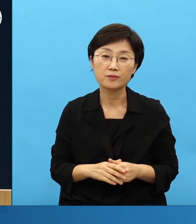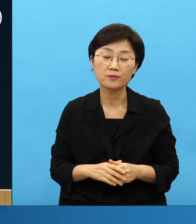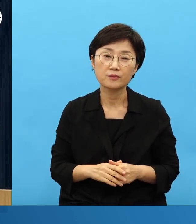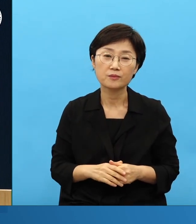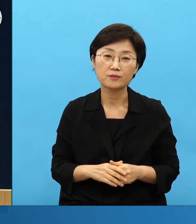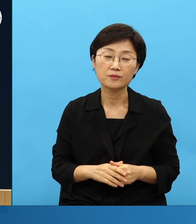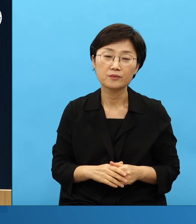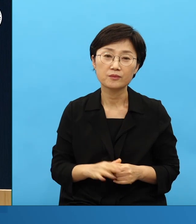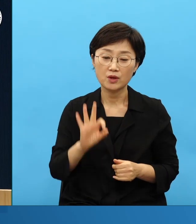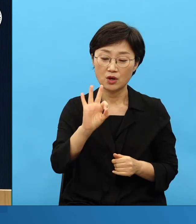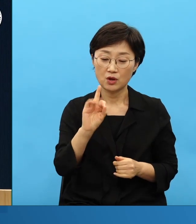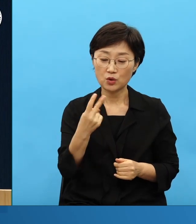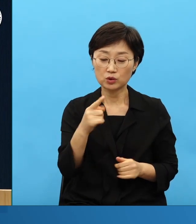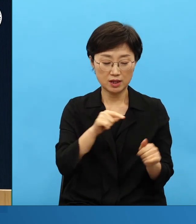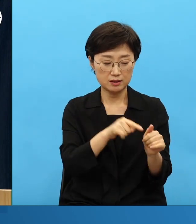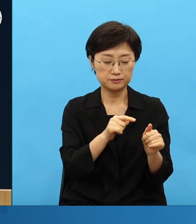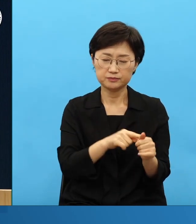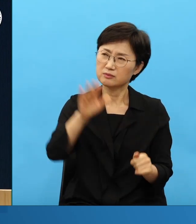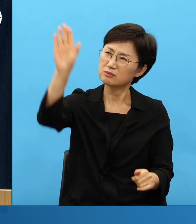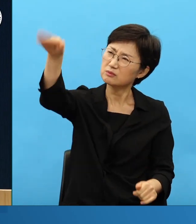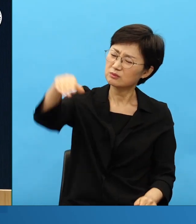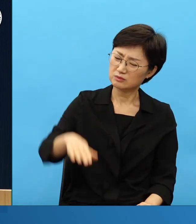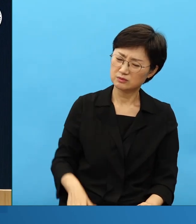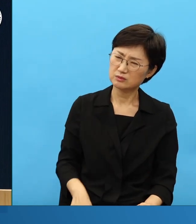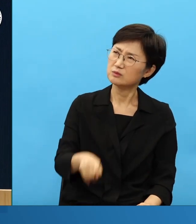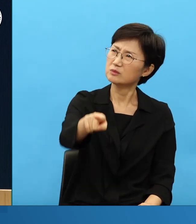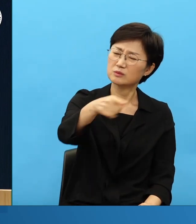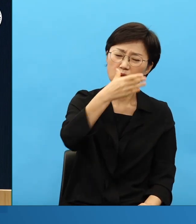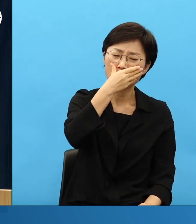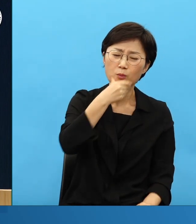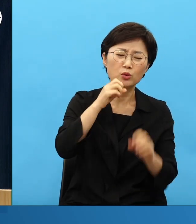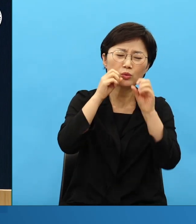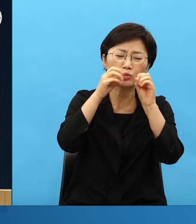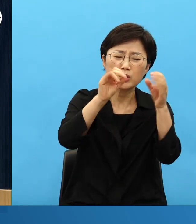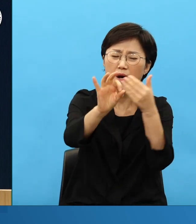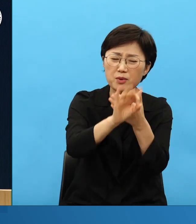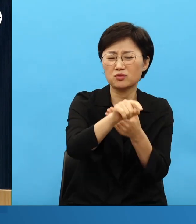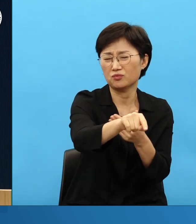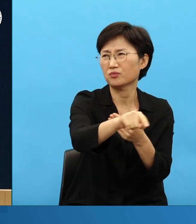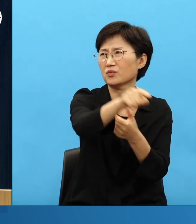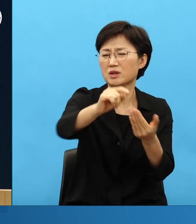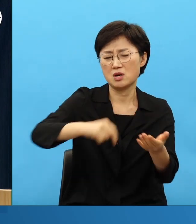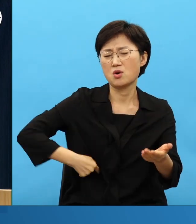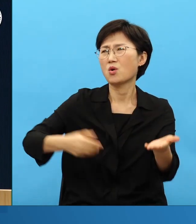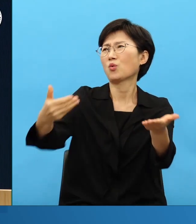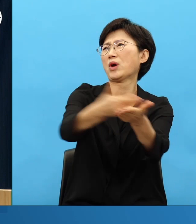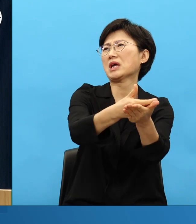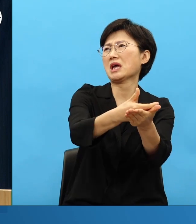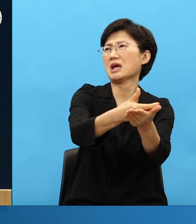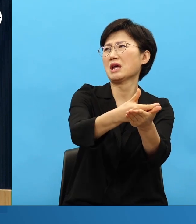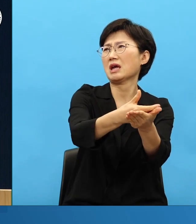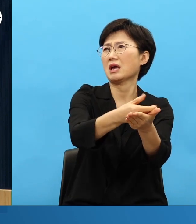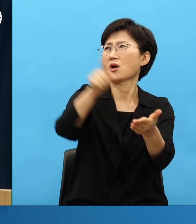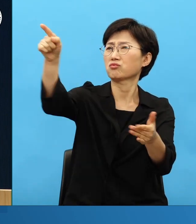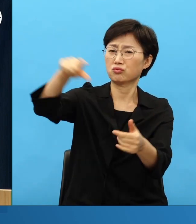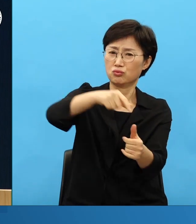people's thinking. 보십시오, 내가 복음 전하면 니느웨가 회개한다고 하지 않았습니까? 회개하면 용서해야 되지 않습니까? Lord, didn't